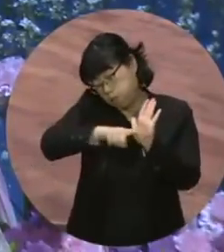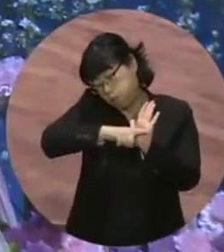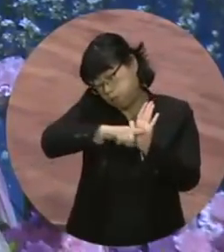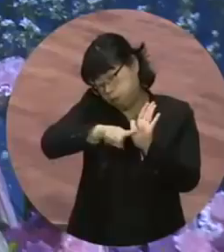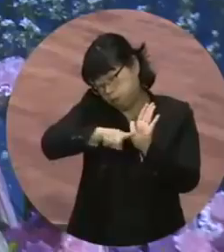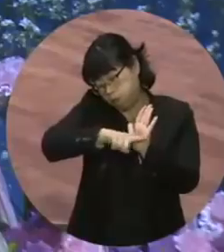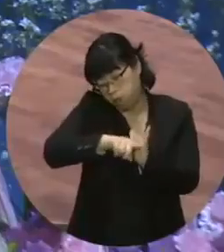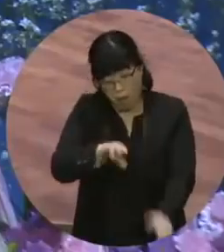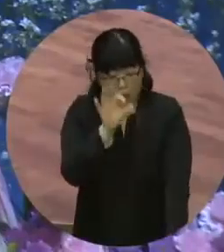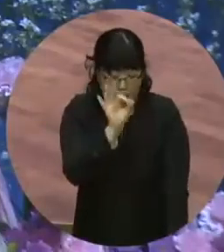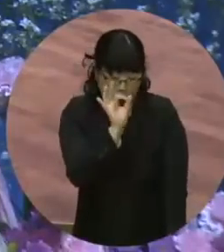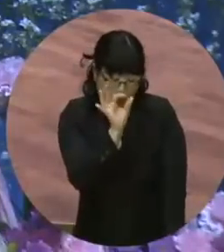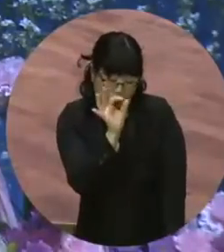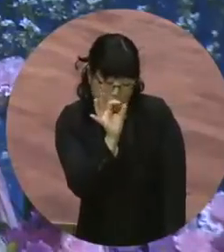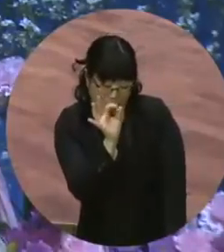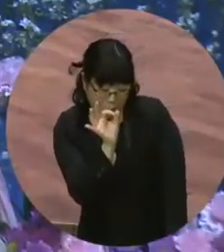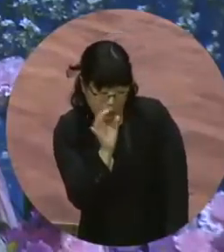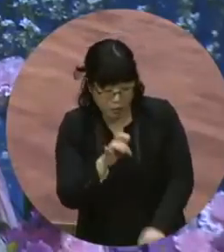절대 너무 봤습니다.